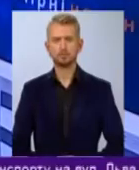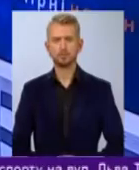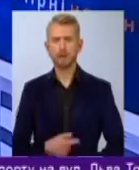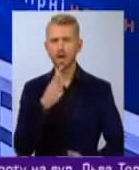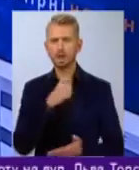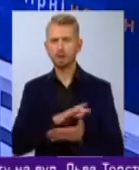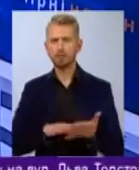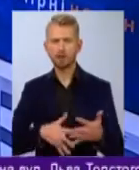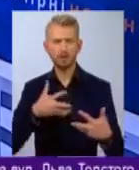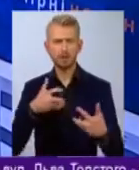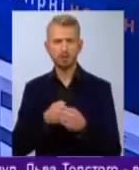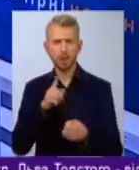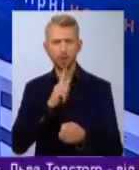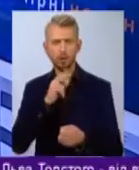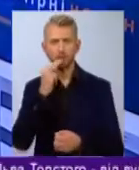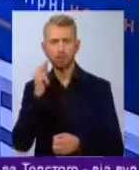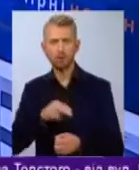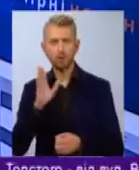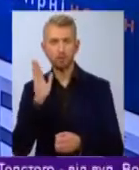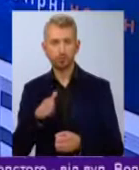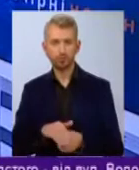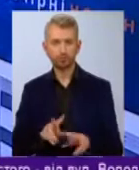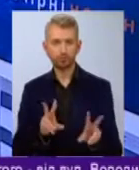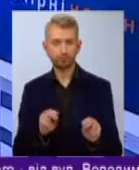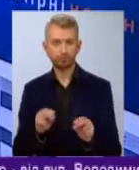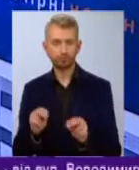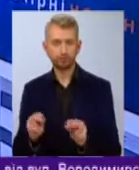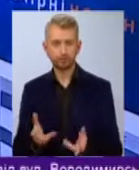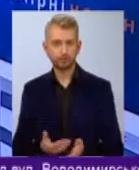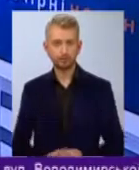Кривава ДТП, доки винуватці будуть виходити сухими із води.